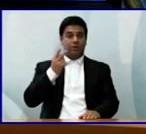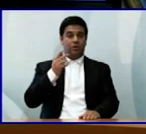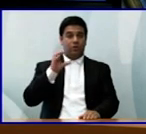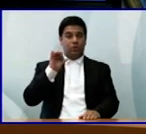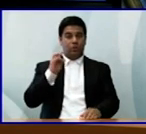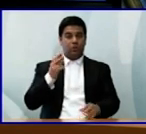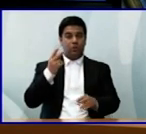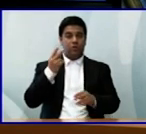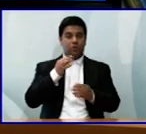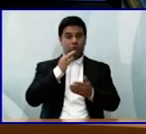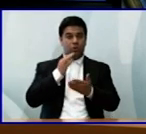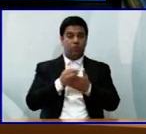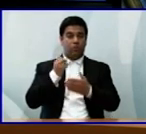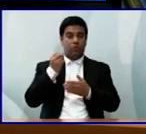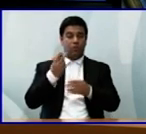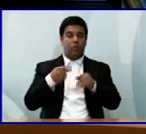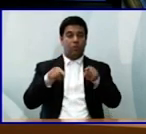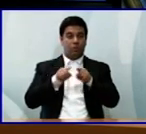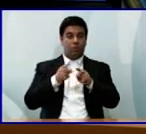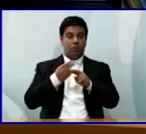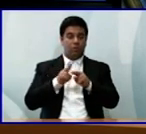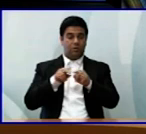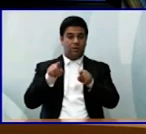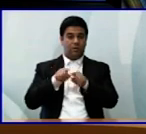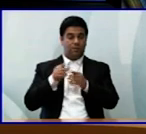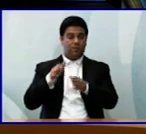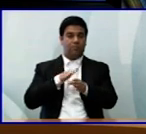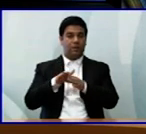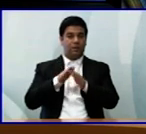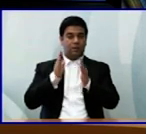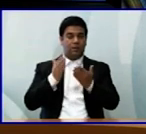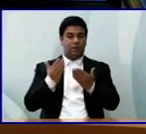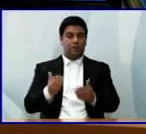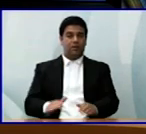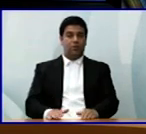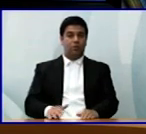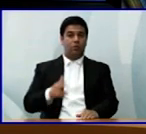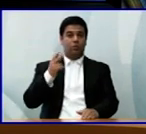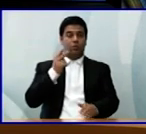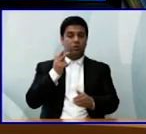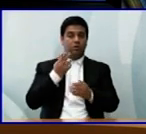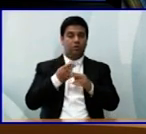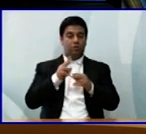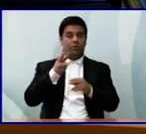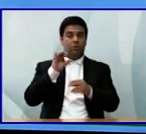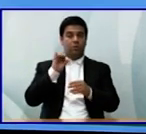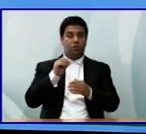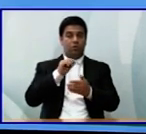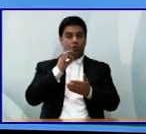İkinci misolning javobi 12. Xuddi shu usulda shu kabi bajarildi. Endi 3-chi misolning javobini topib